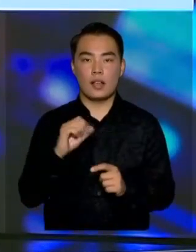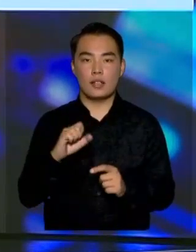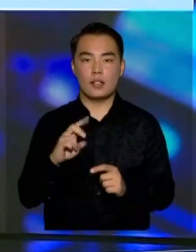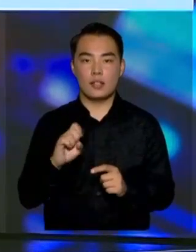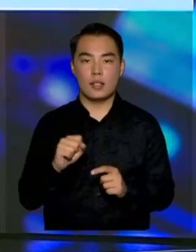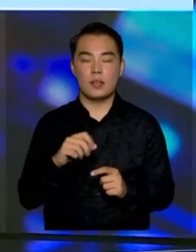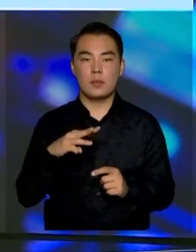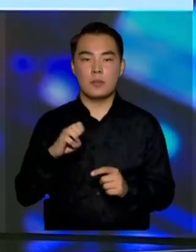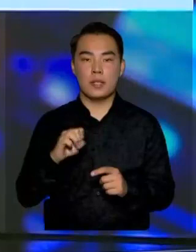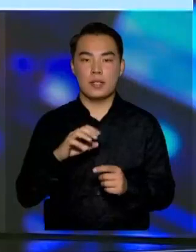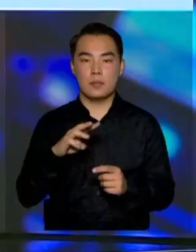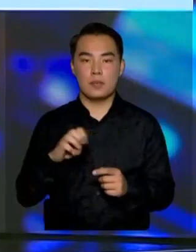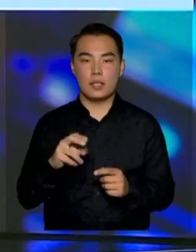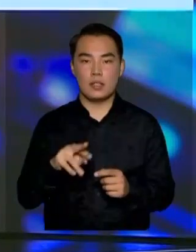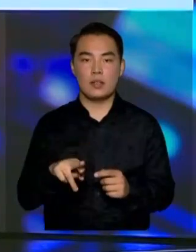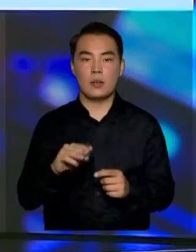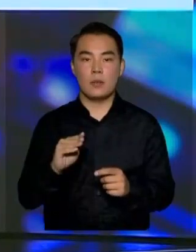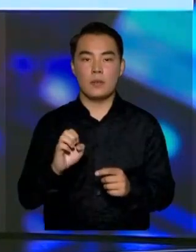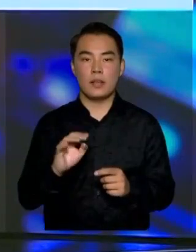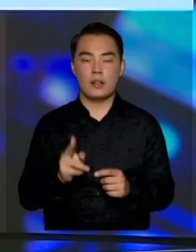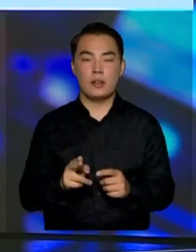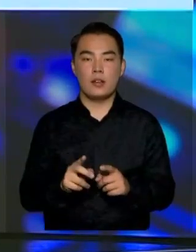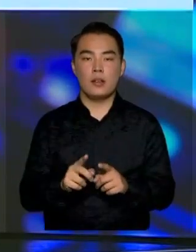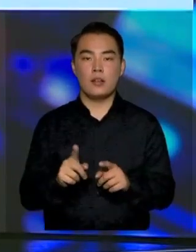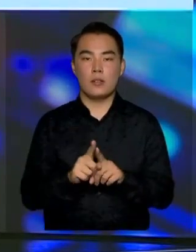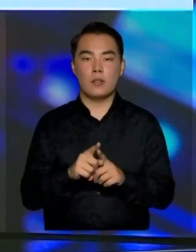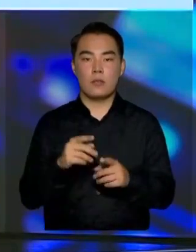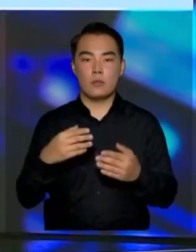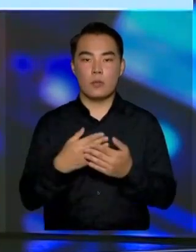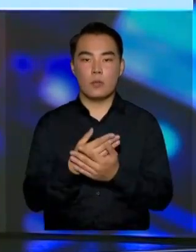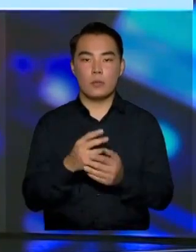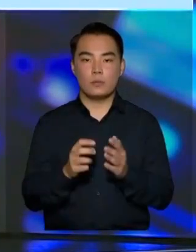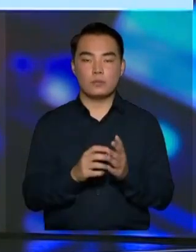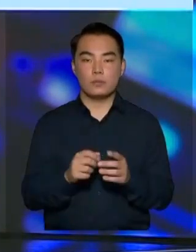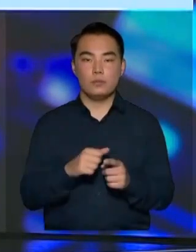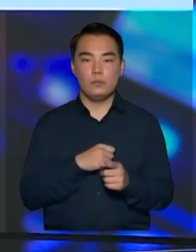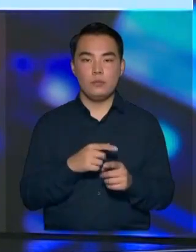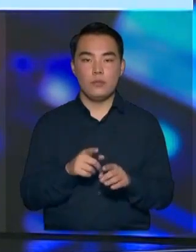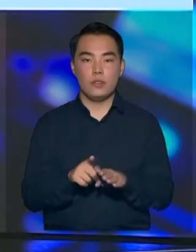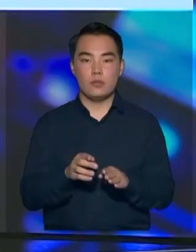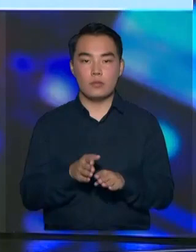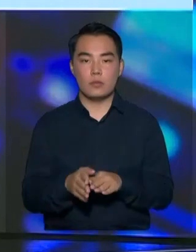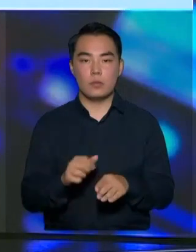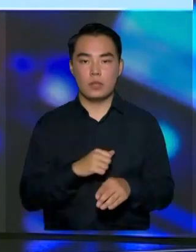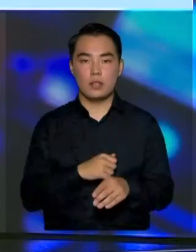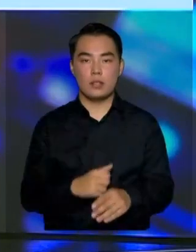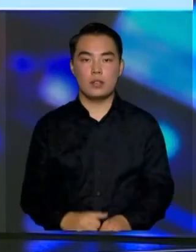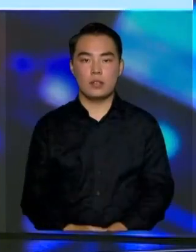«Астана Медиа Уик». Форум открылся сегодня в столице. Ирина Панфилова выслушала мнение экспертов.